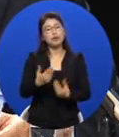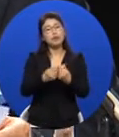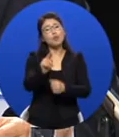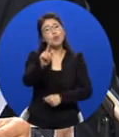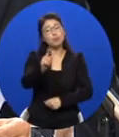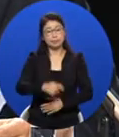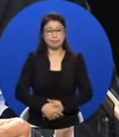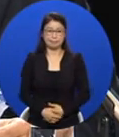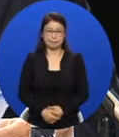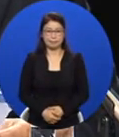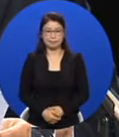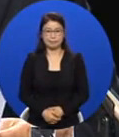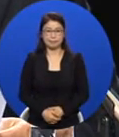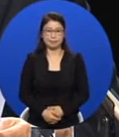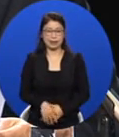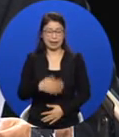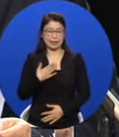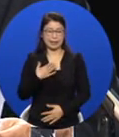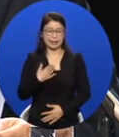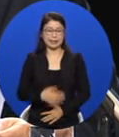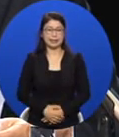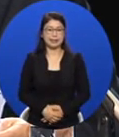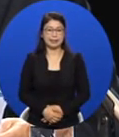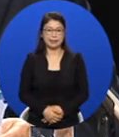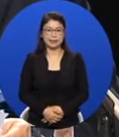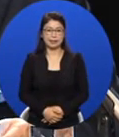내용입니까? 저는